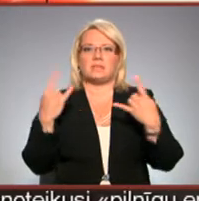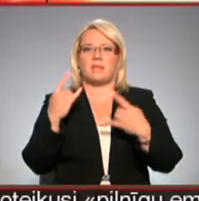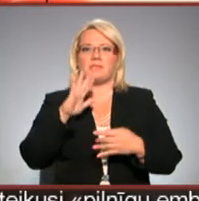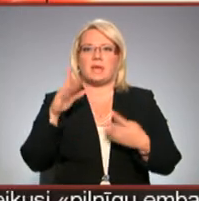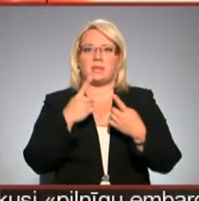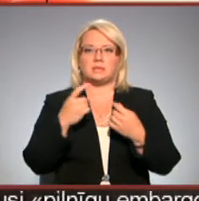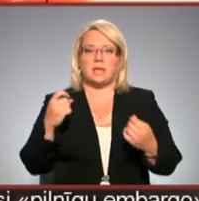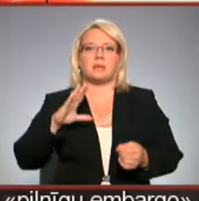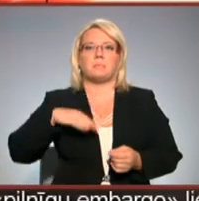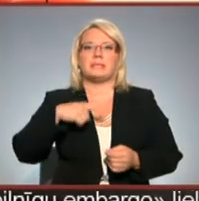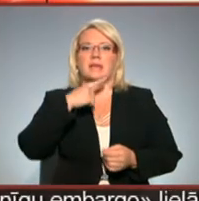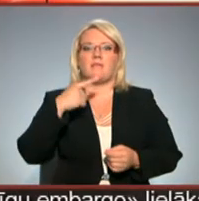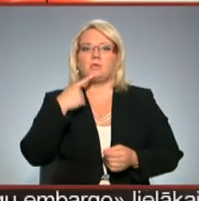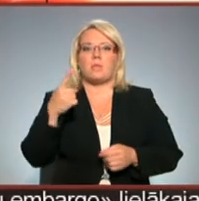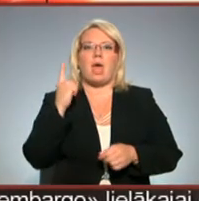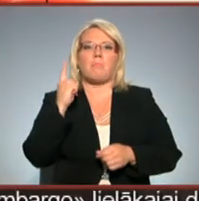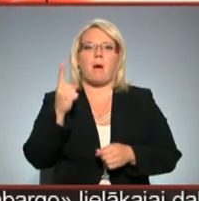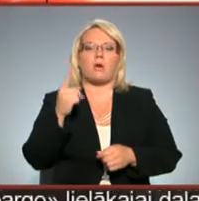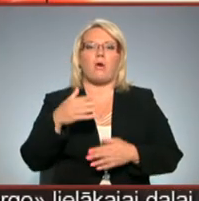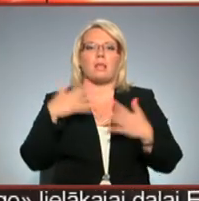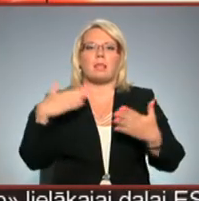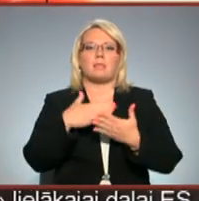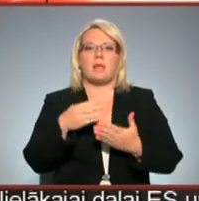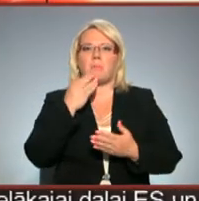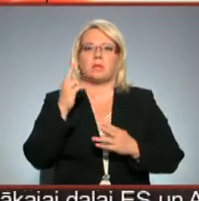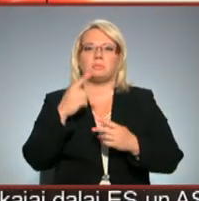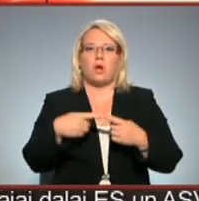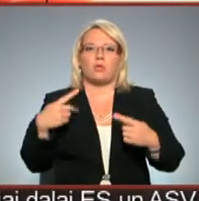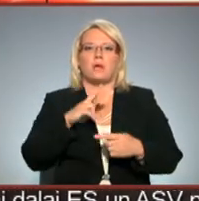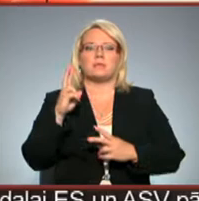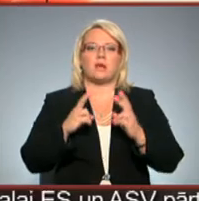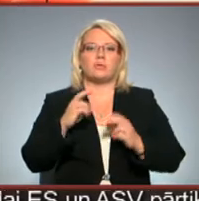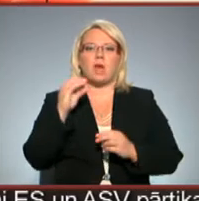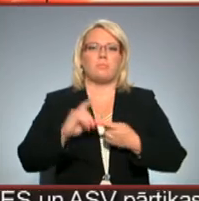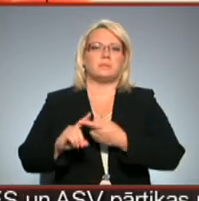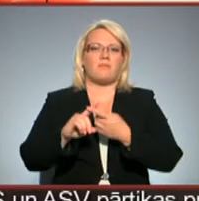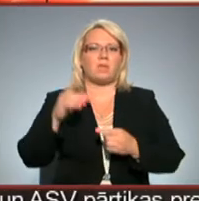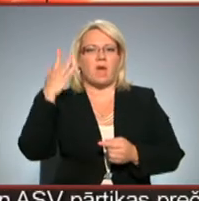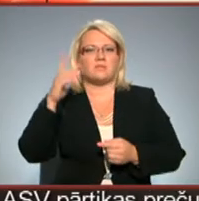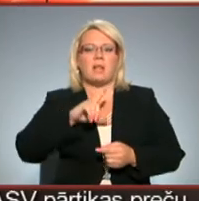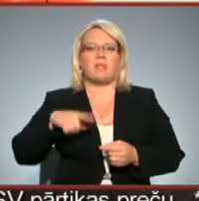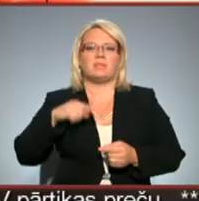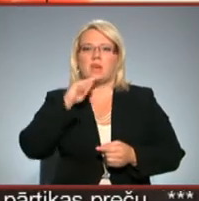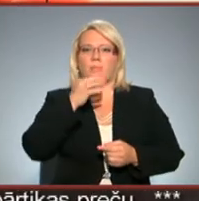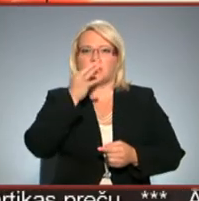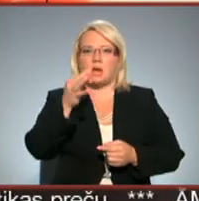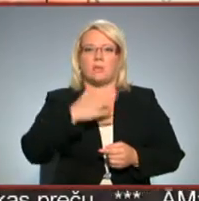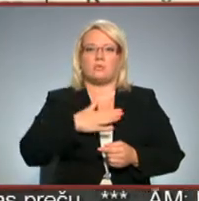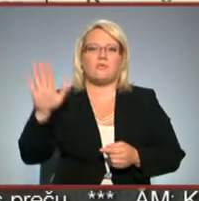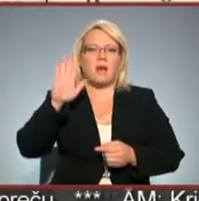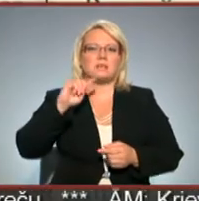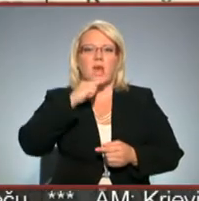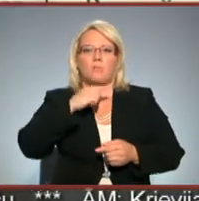Pēc Krievijas noteiktā embargo lielai daļai pārtikas produktu, kas ražot Eiropas Savienībā un ASV, Latvijas ekonomisti liež, ka mūsu valsts